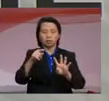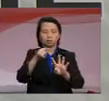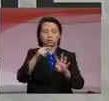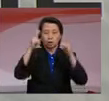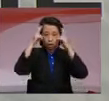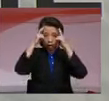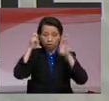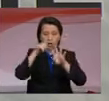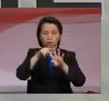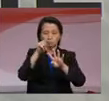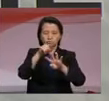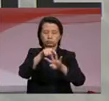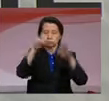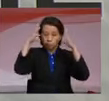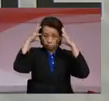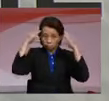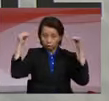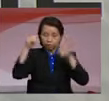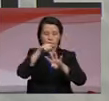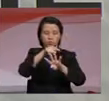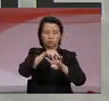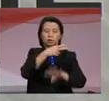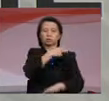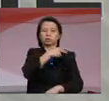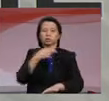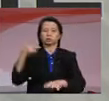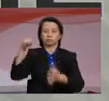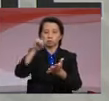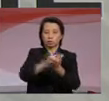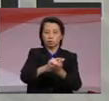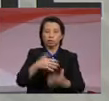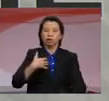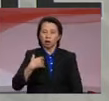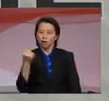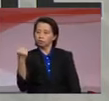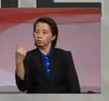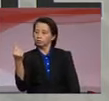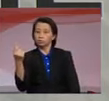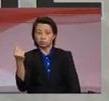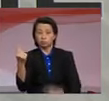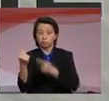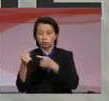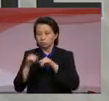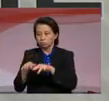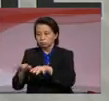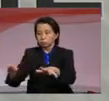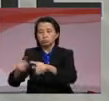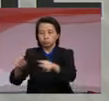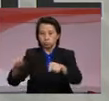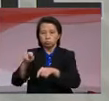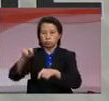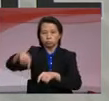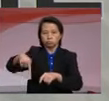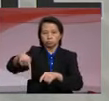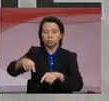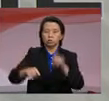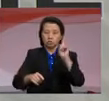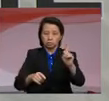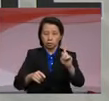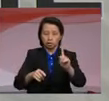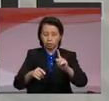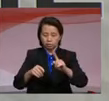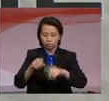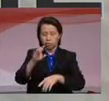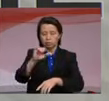Arab Saudi, Belanda dan juga Indonesia. Kita ada 11 kes penularan tempatan iaitu 1 kes saringan sari